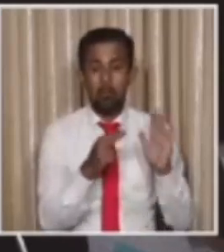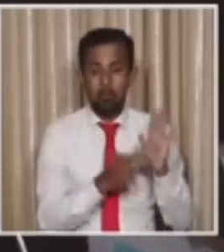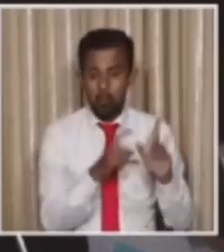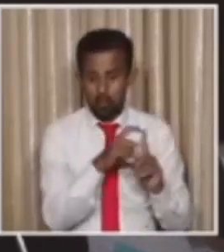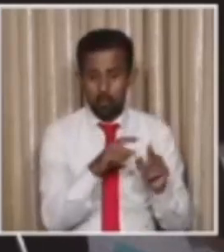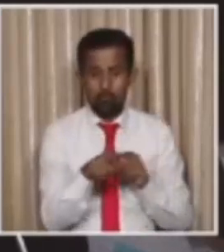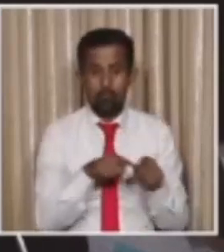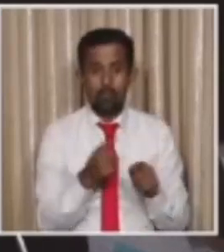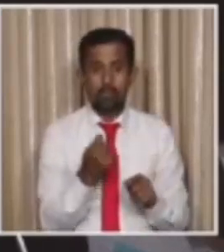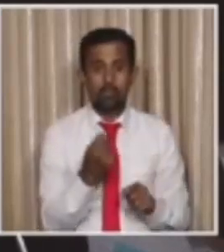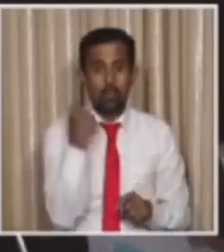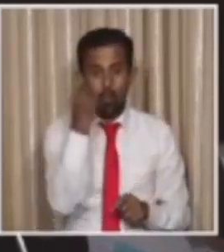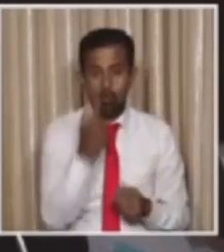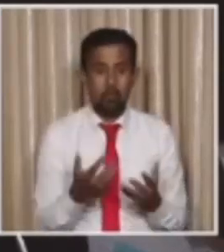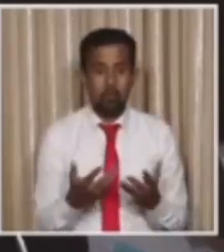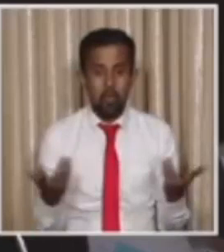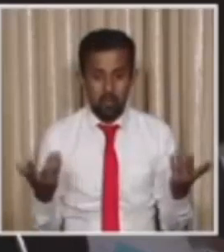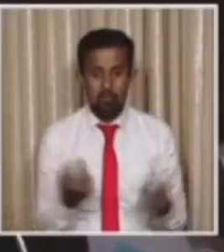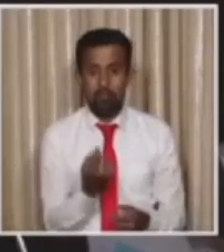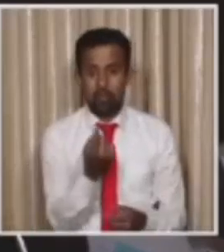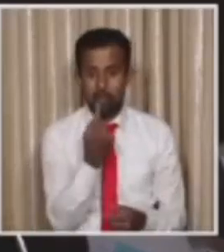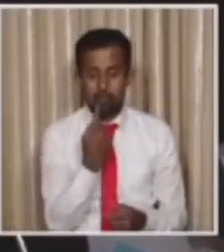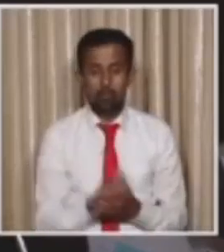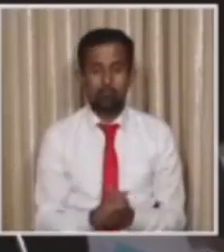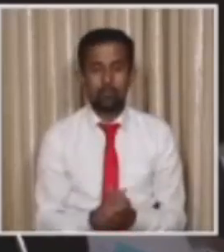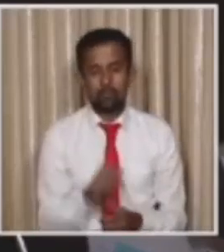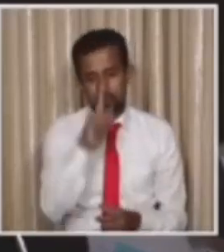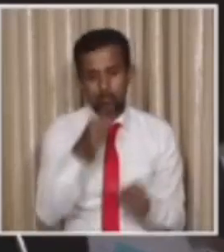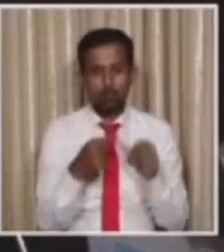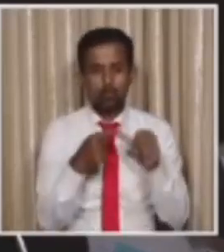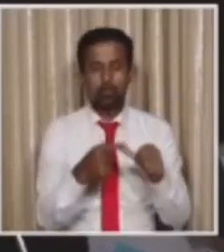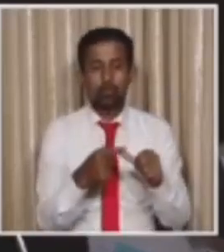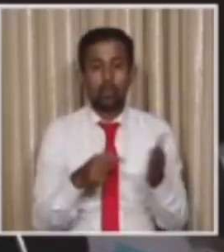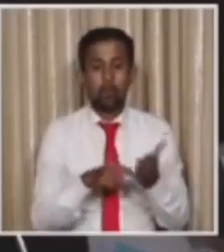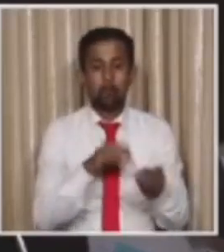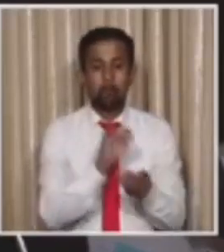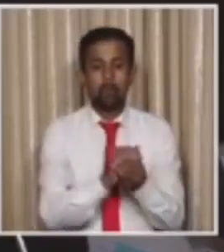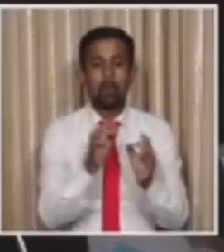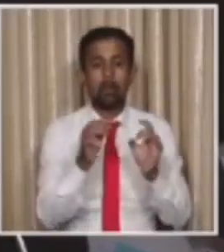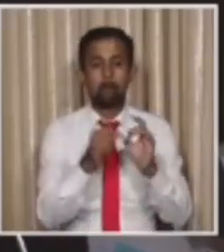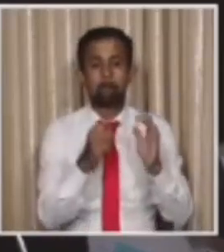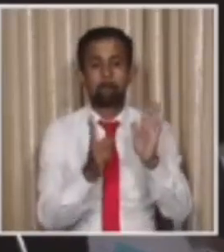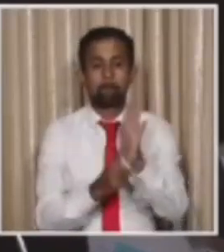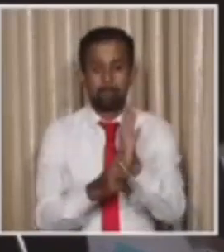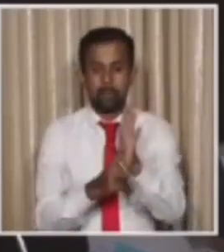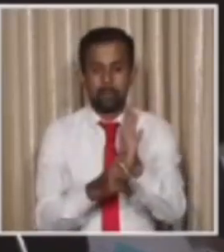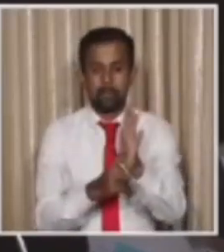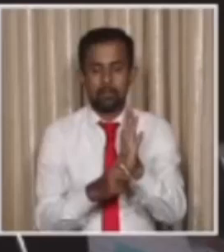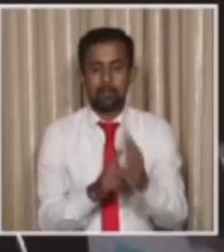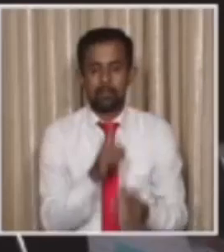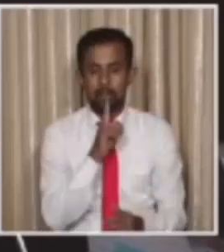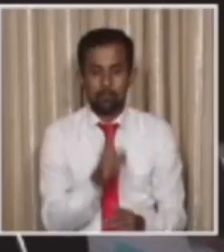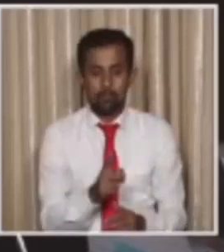ආකාරයටත් මුදල් හොයා ගන්න බෑ කියලා තියෙනවා. එහෙමනම් එකම විසඳුම භාණ්ඩාගාර බිල්පත් කියලා තියෙනවා. මෙතන භාණ්ඩාගාර බිල්පත්